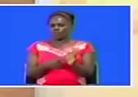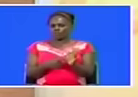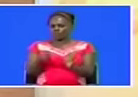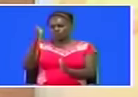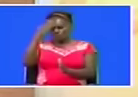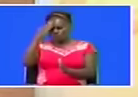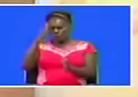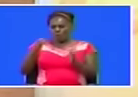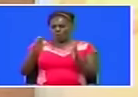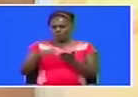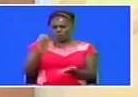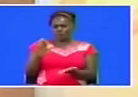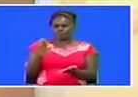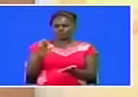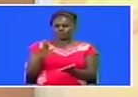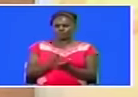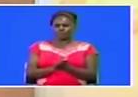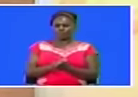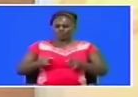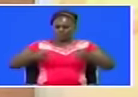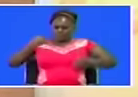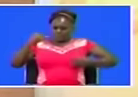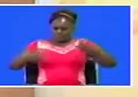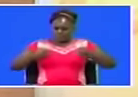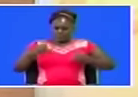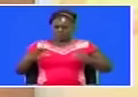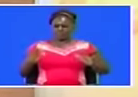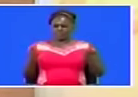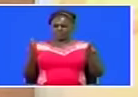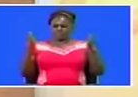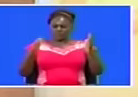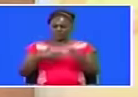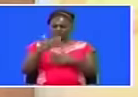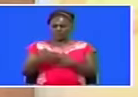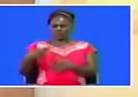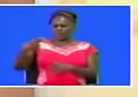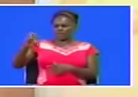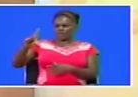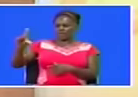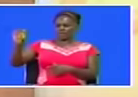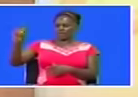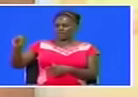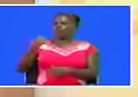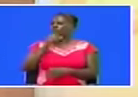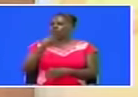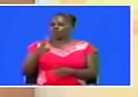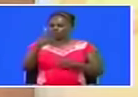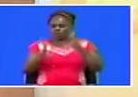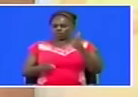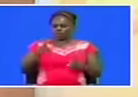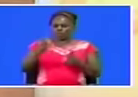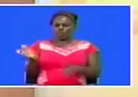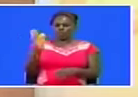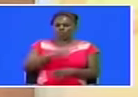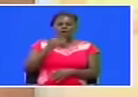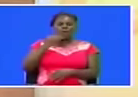Tufahamu mengi na kuburudika. Kwingineko, bashasha mpwito zilishuhudiwa baada ya Hellen Setek mwenye umri wa miaka 22 kurejea